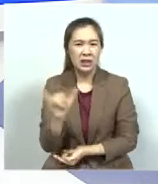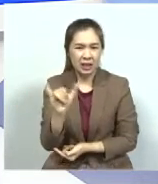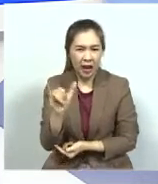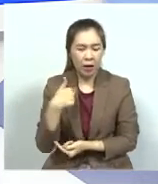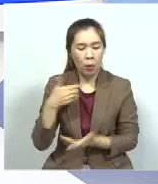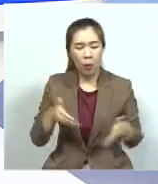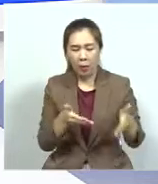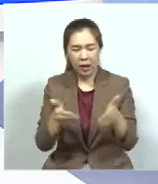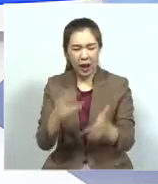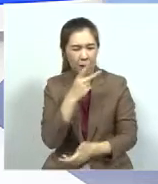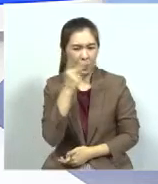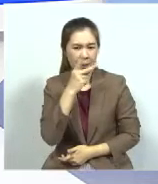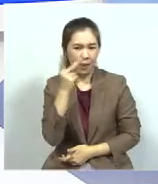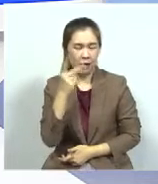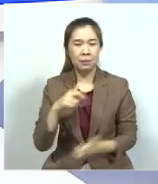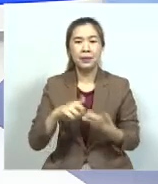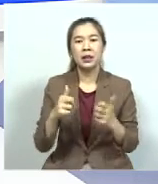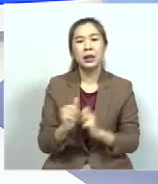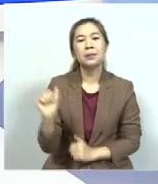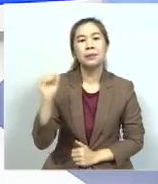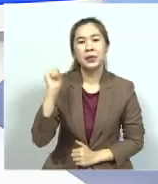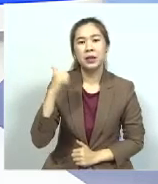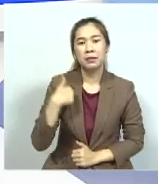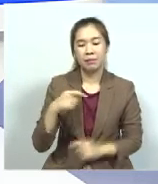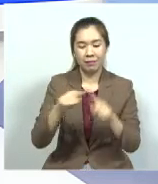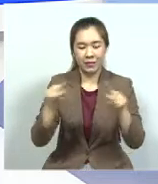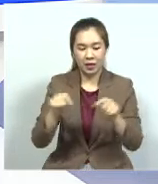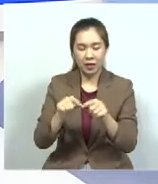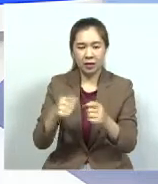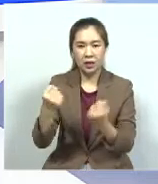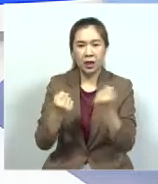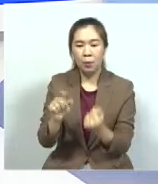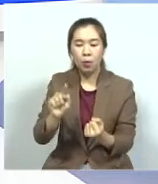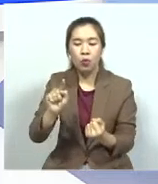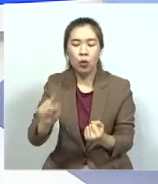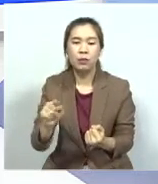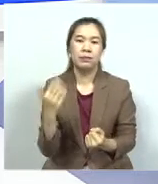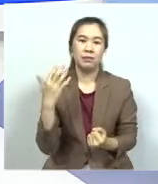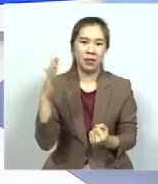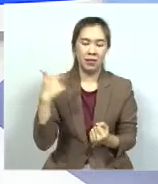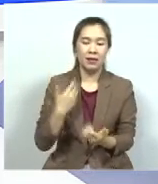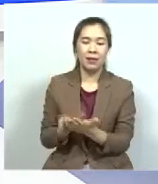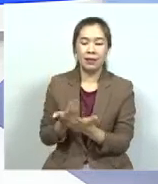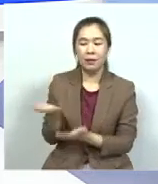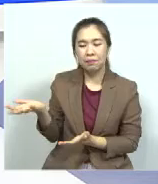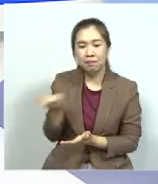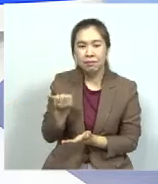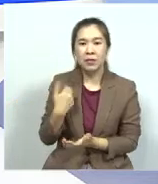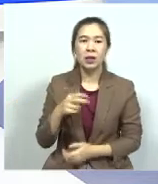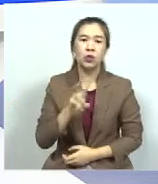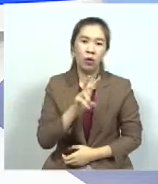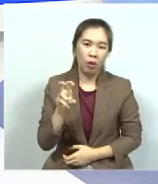างที่ไม่คุ้นชิน ปัญหาเดิม ๆค่ะ แท็กซี่ไม่กดมิเตอร์ ใช่ แล้วก็ขอเก็บเงินแบบเหมาจ่ายมาเลย เหมาจ่